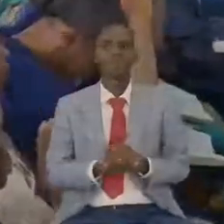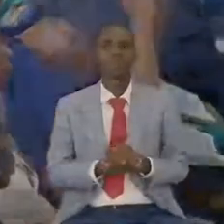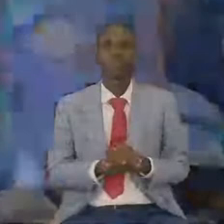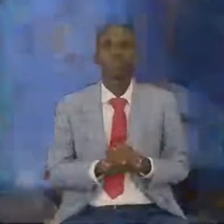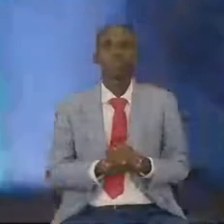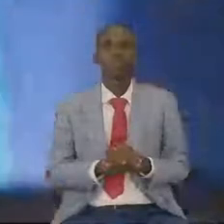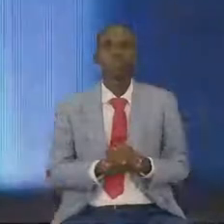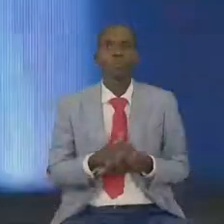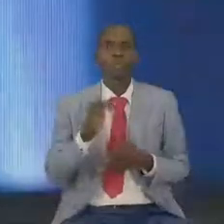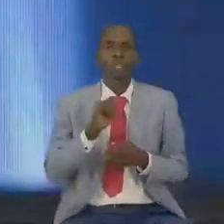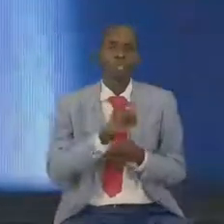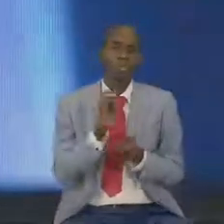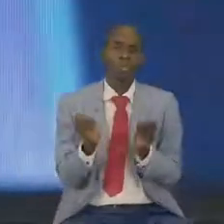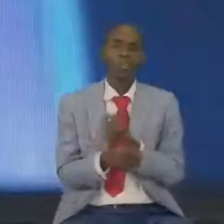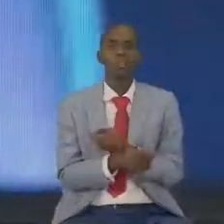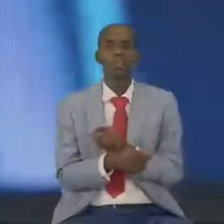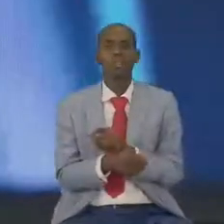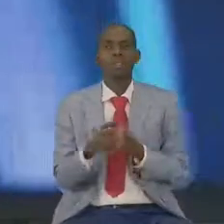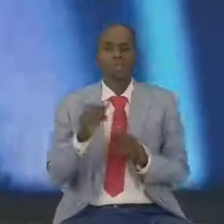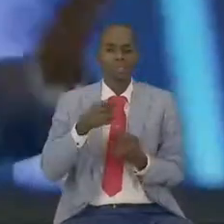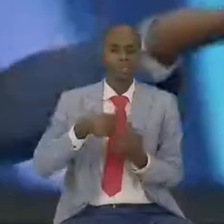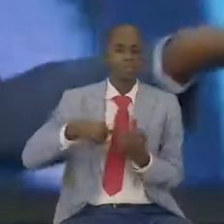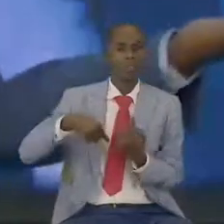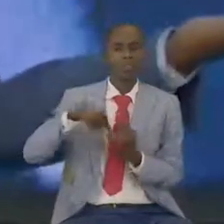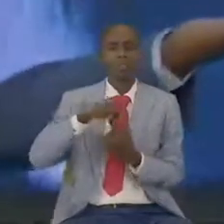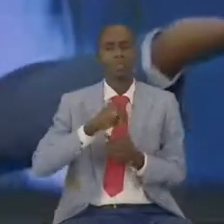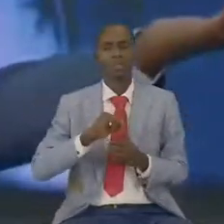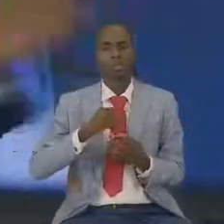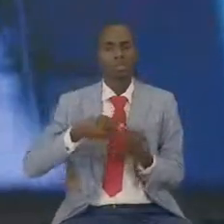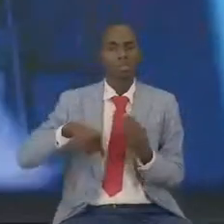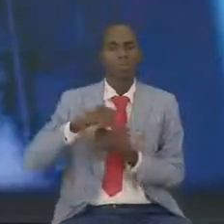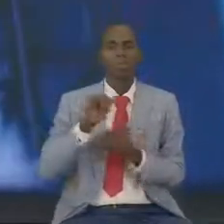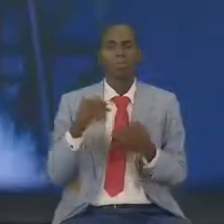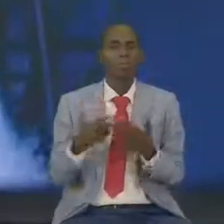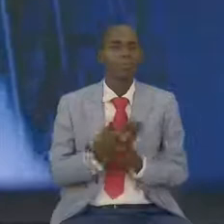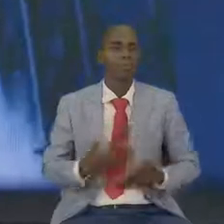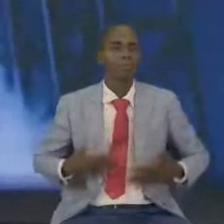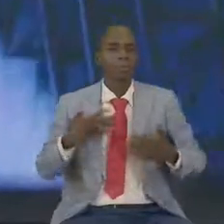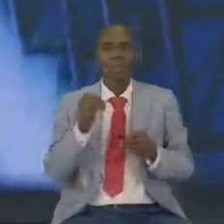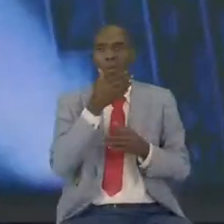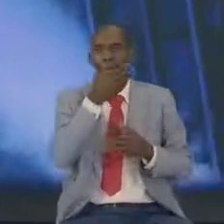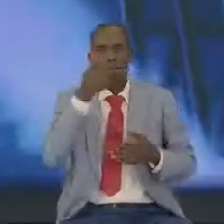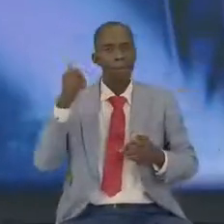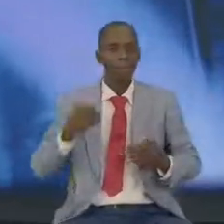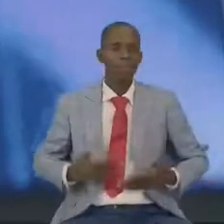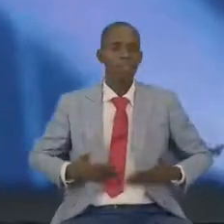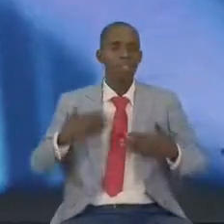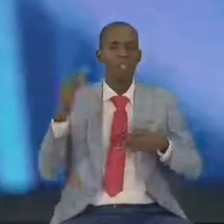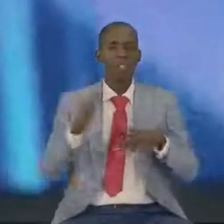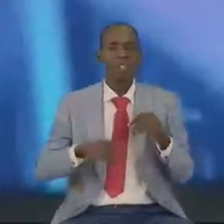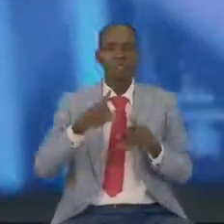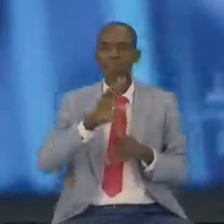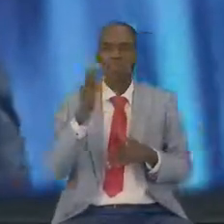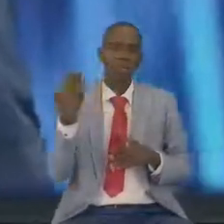Une transformation, un changement, une nouvelle vie, une meilleure vie que tu aies jamais